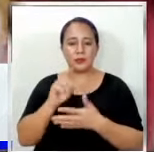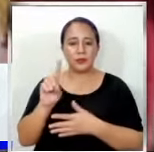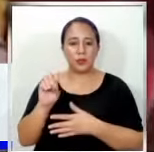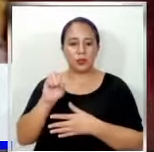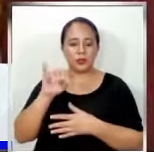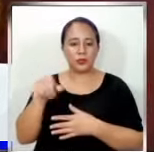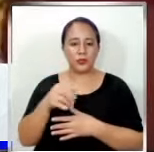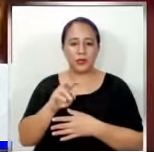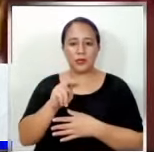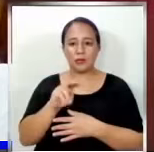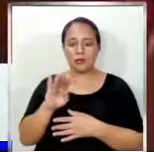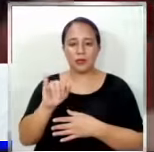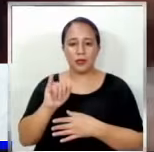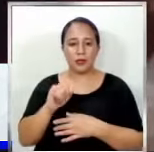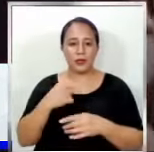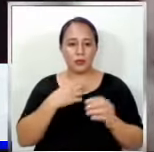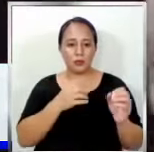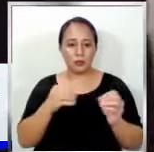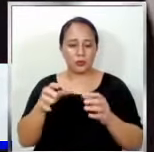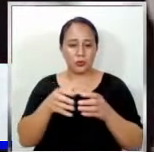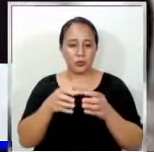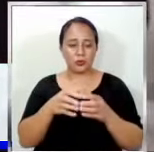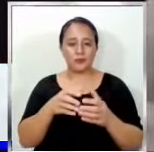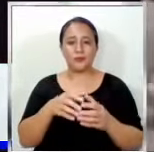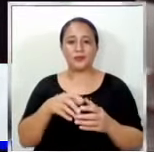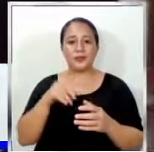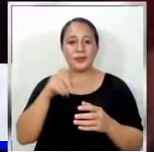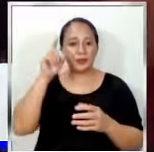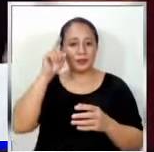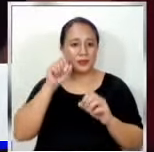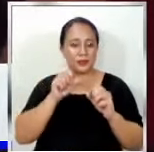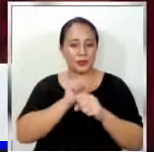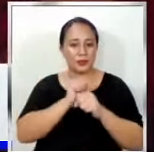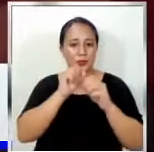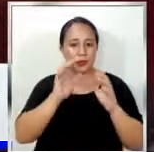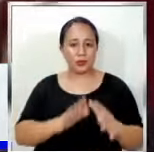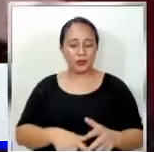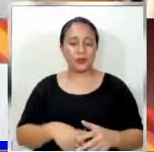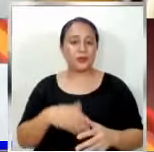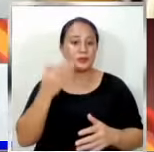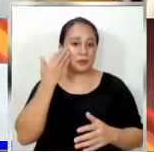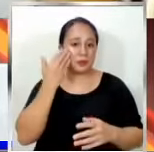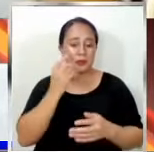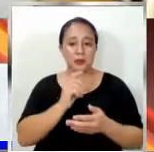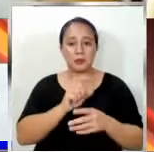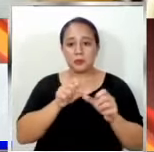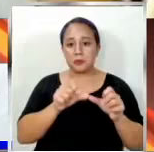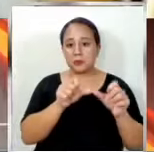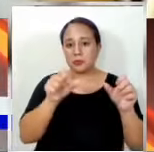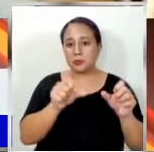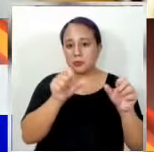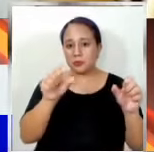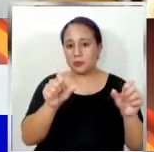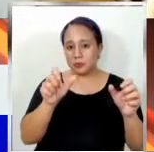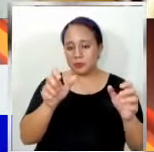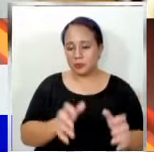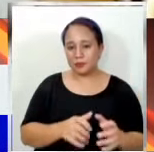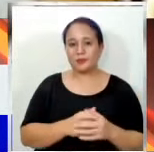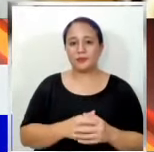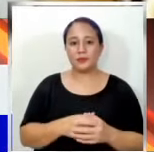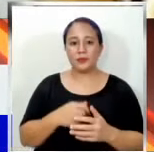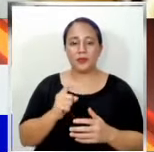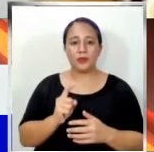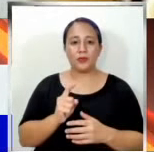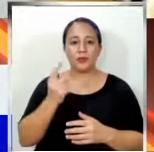ang operasyon ng grupo ng sex workers na ang front ay pagiging massage therapist. Ang transaction magsisimula